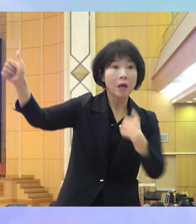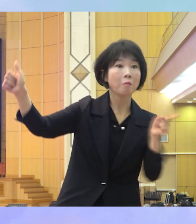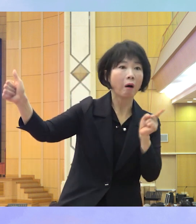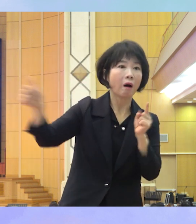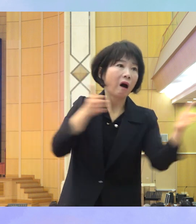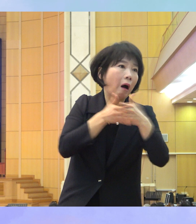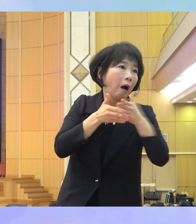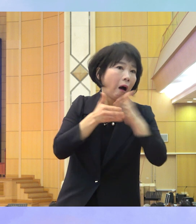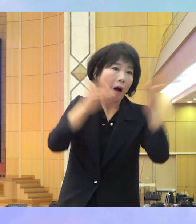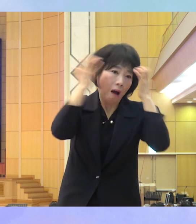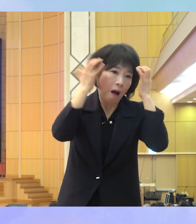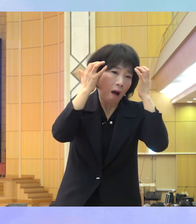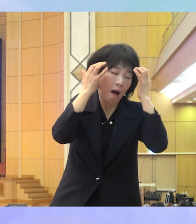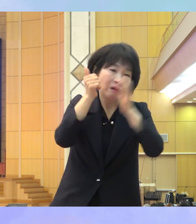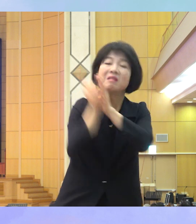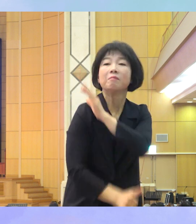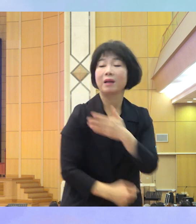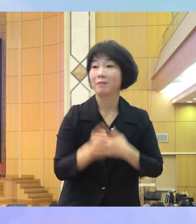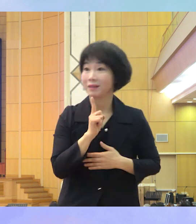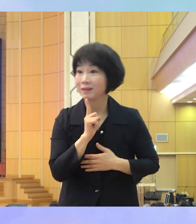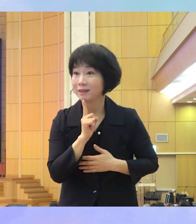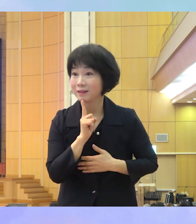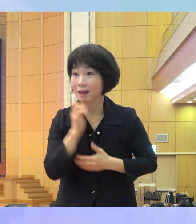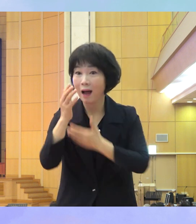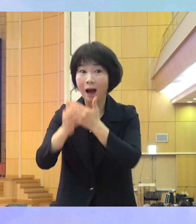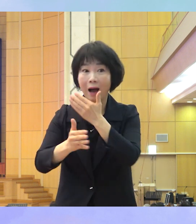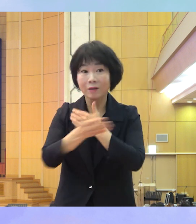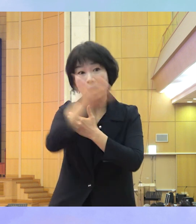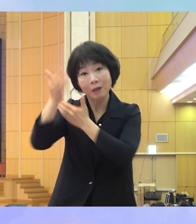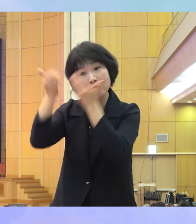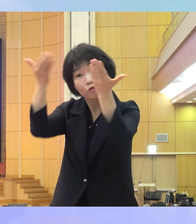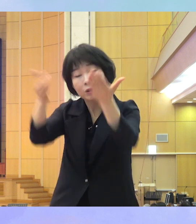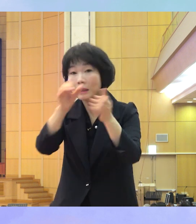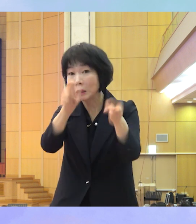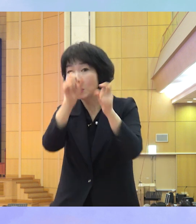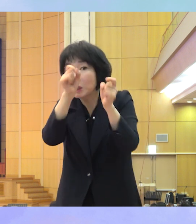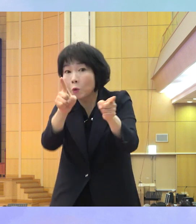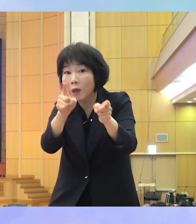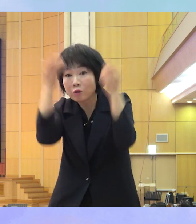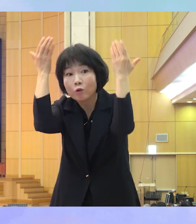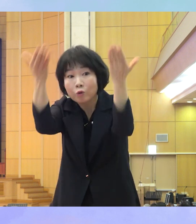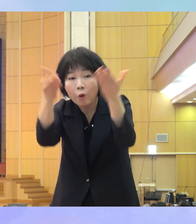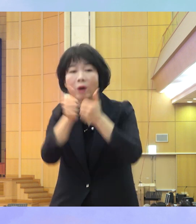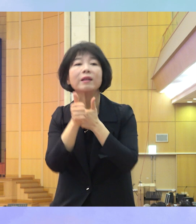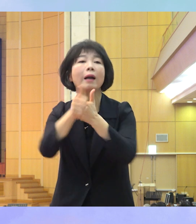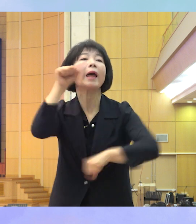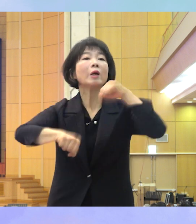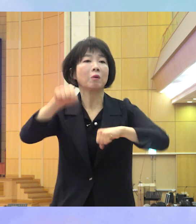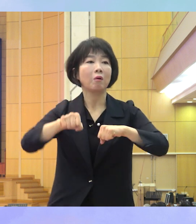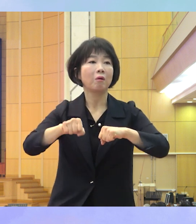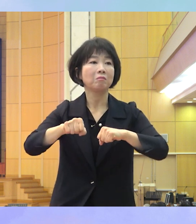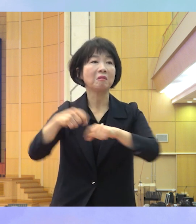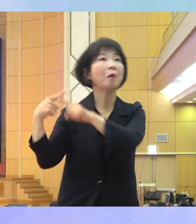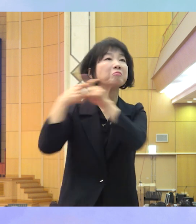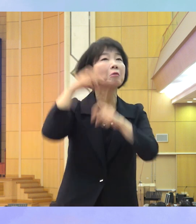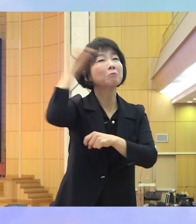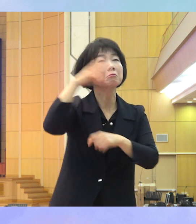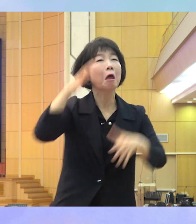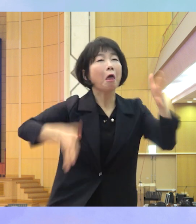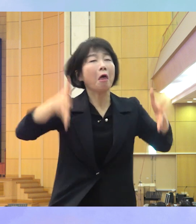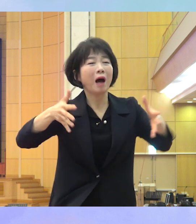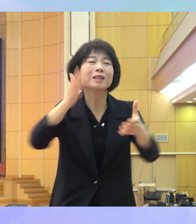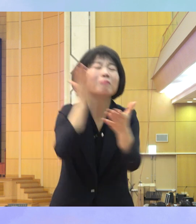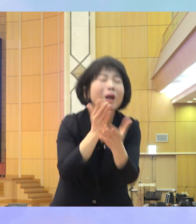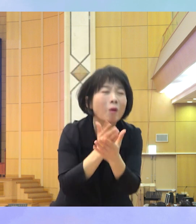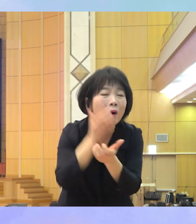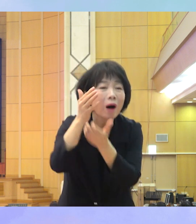없어요. 그런데 기회를 따라 행하라. 하나님이 우리에게 가르쳐 주지요. 무조건 엄벙덤벙하지 말고